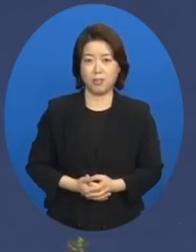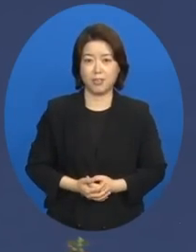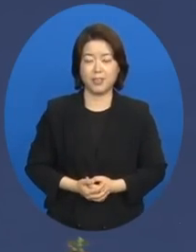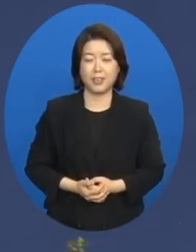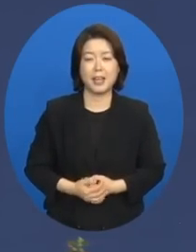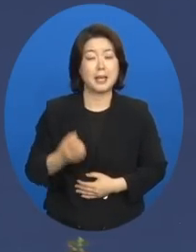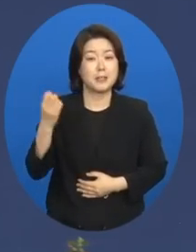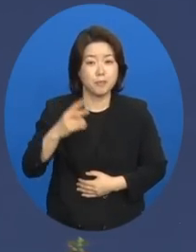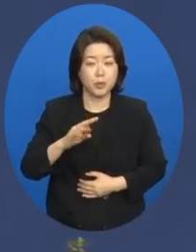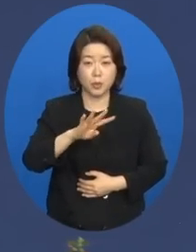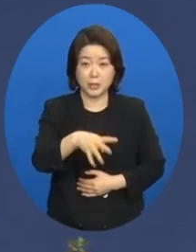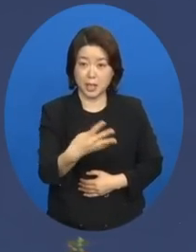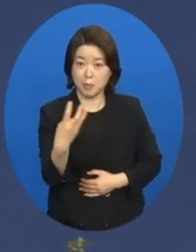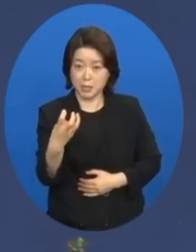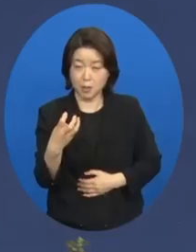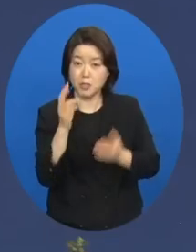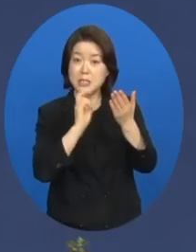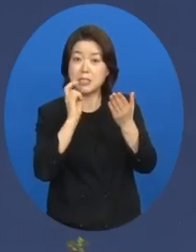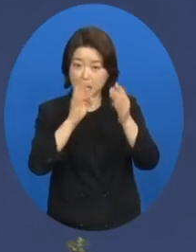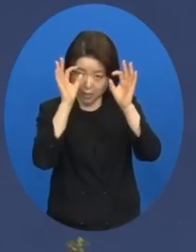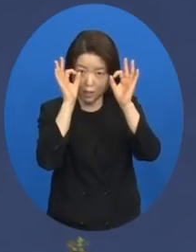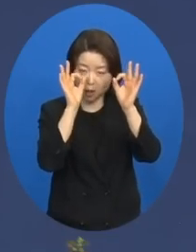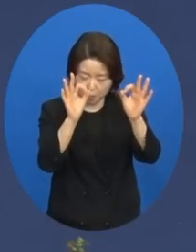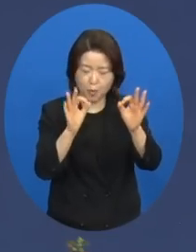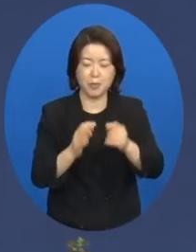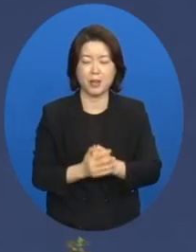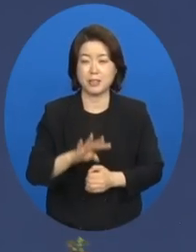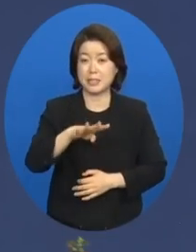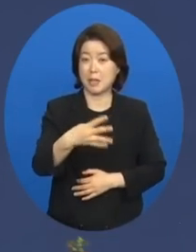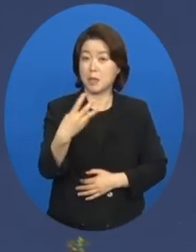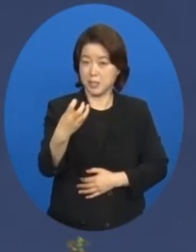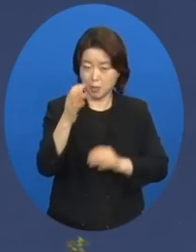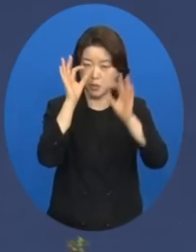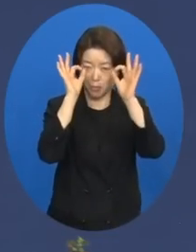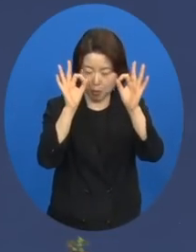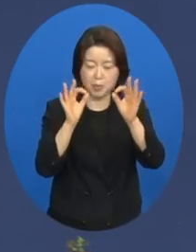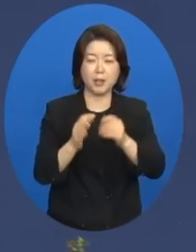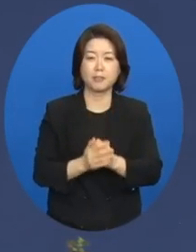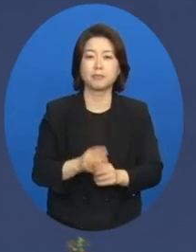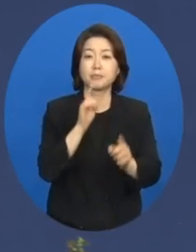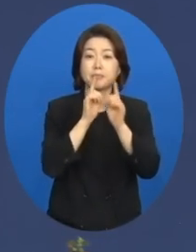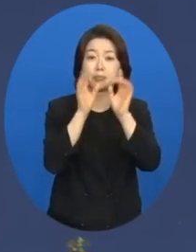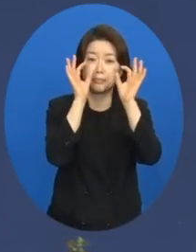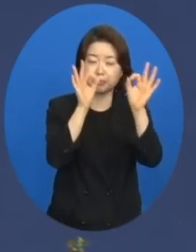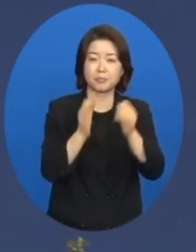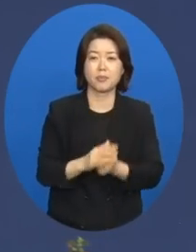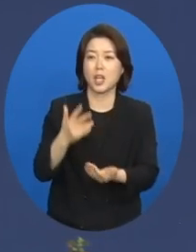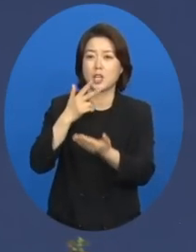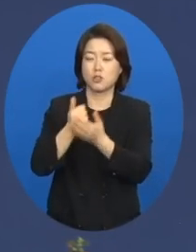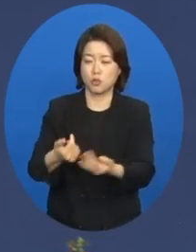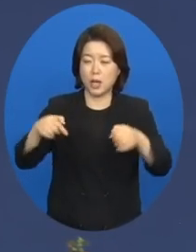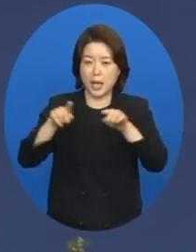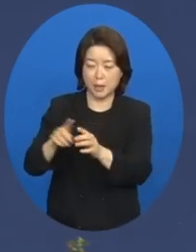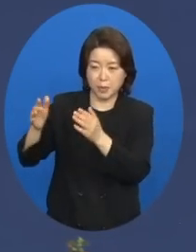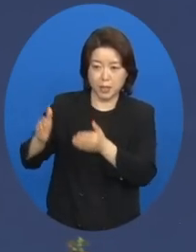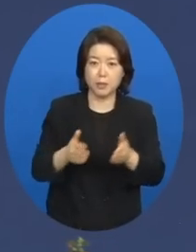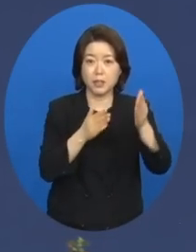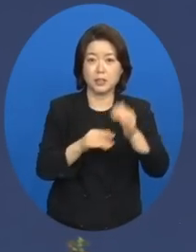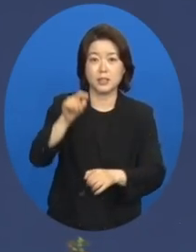그리고 430장에 보니까 430장에 그 말씀하기를 주와 같이 길 가는 것,